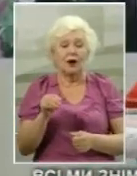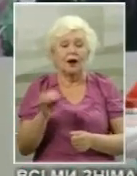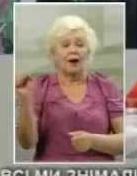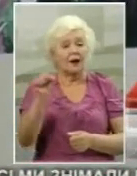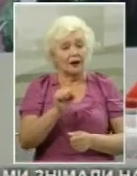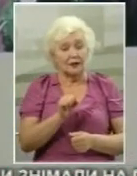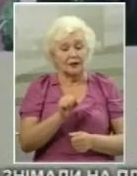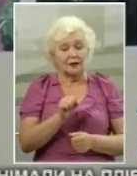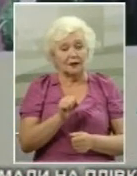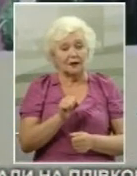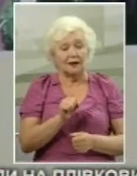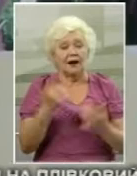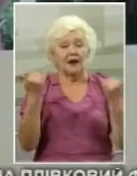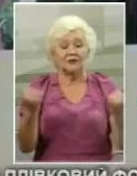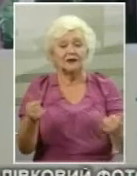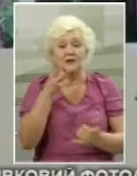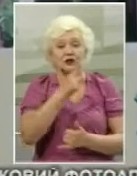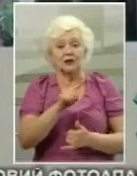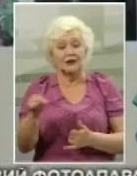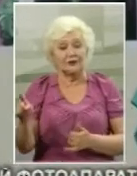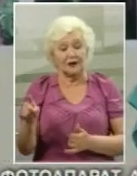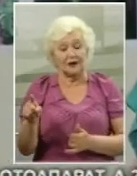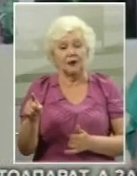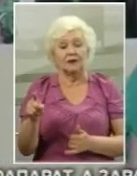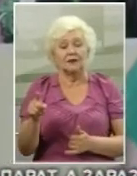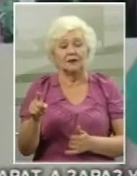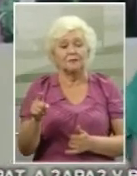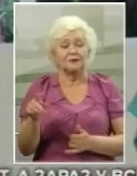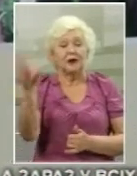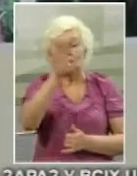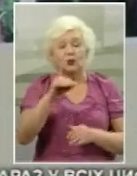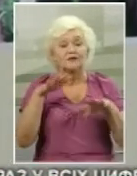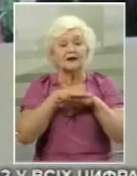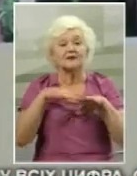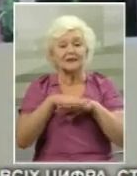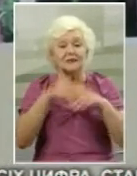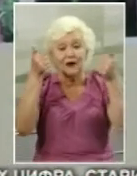А в нынешнее время у всех цифра.